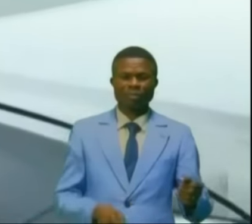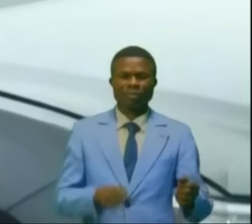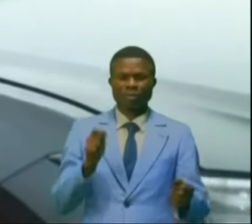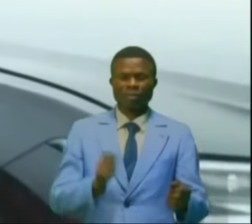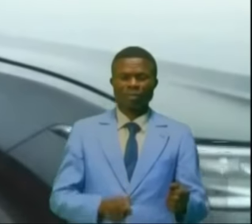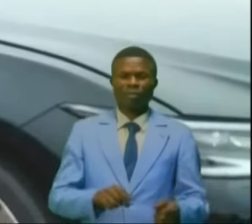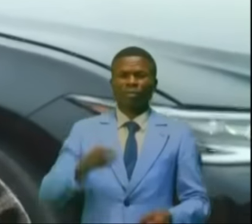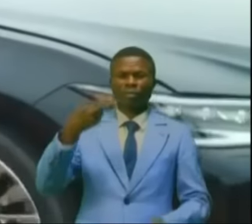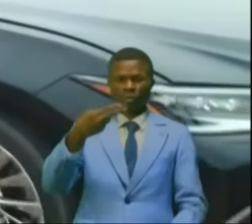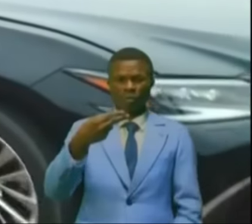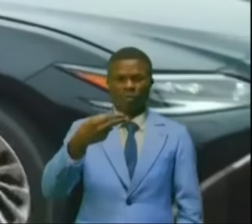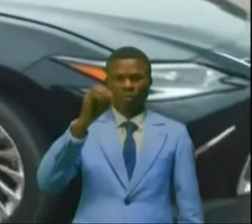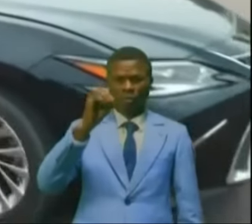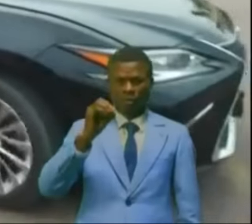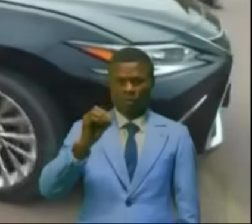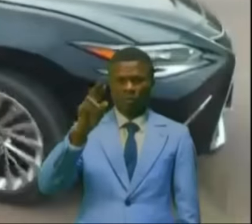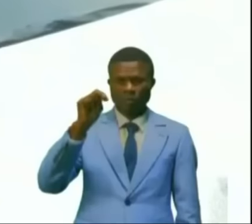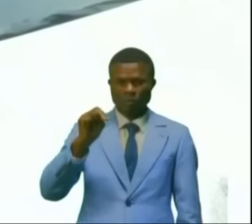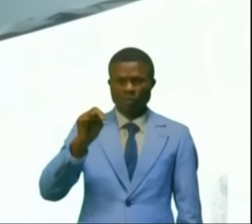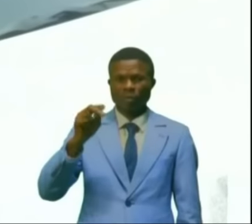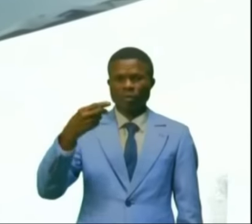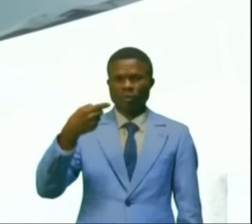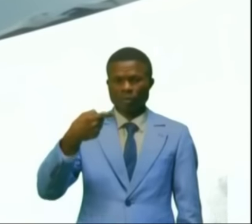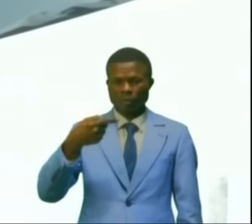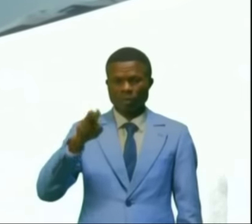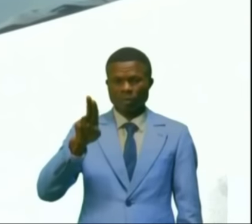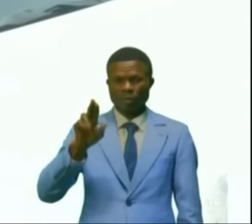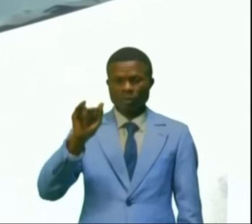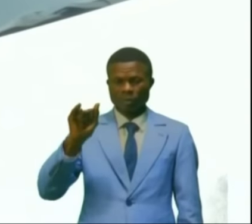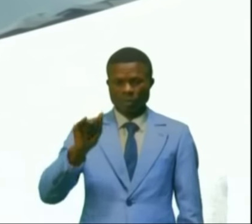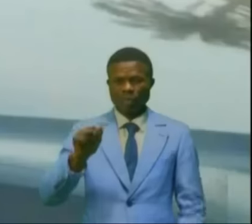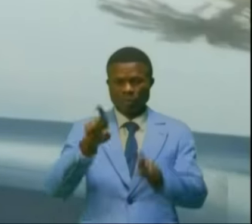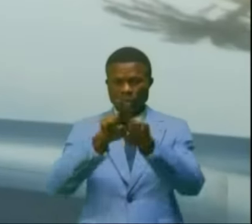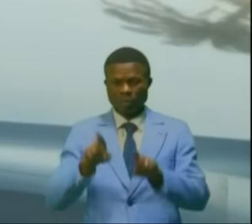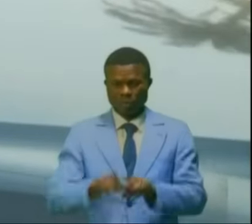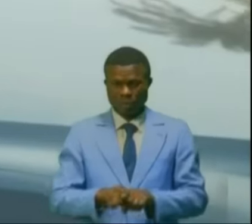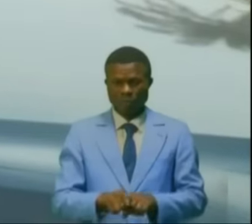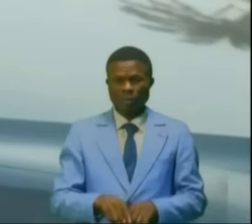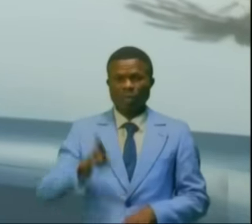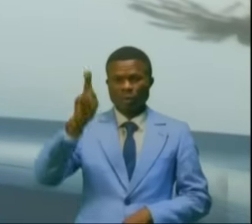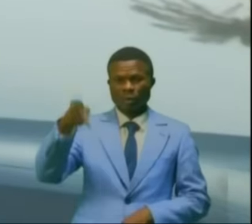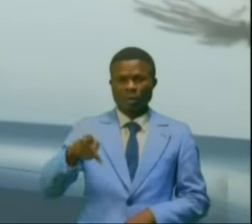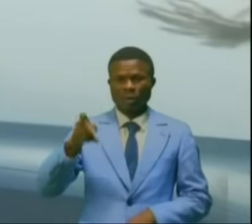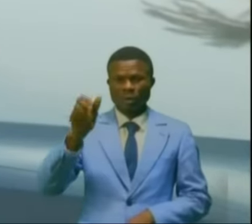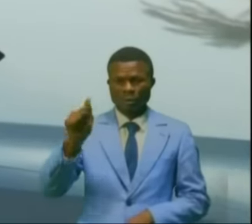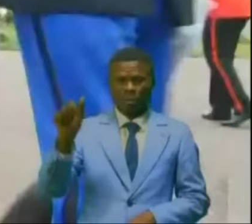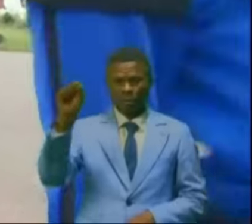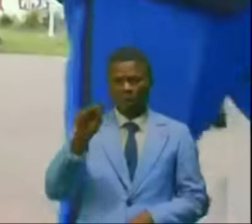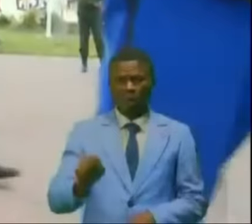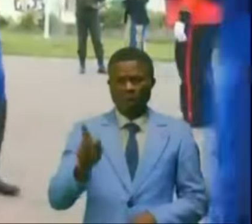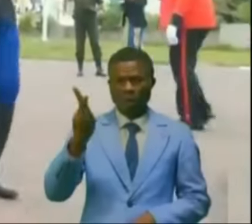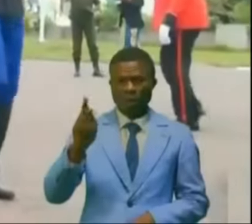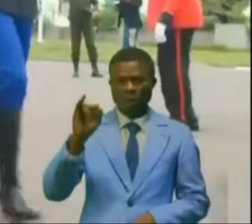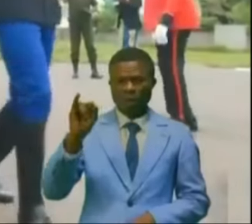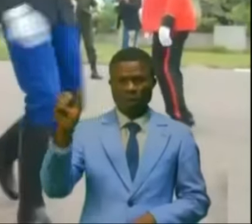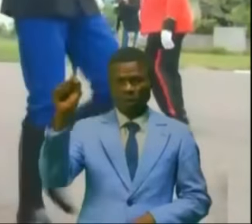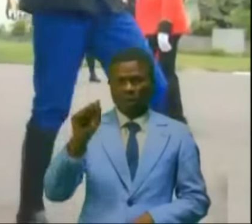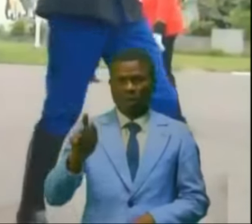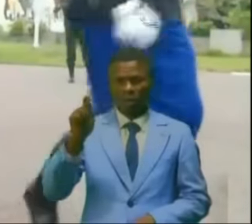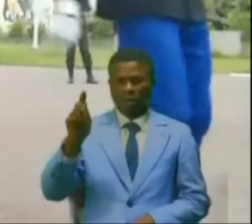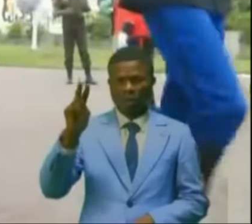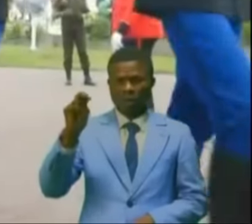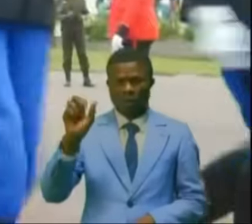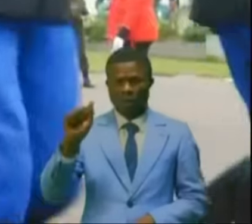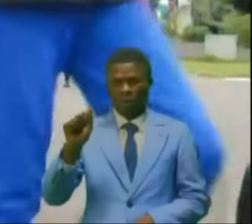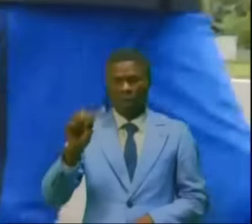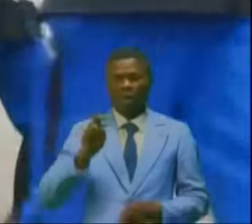La Hongrie, le Danemark et le Pakistan, trois États de l'Europe et de l'Asie du Sud, viennent d'accréditer leurs